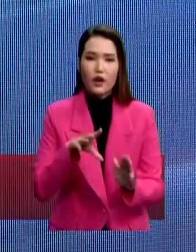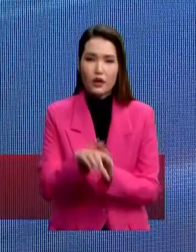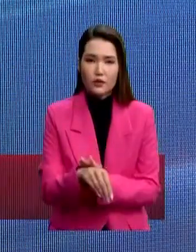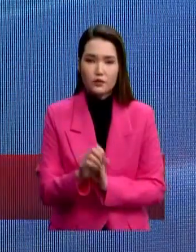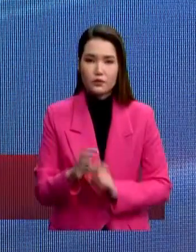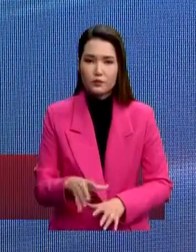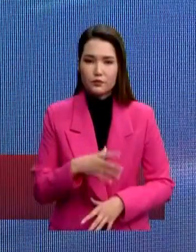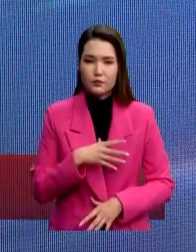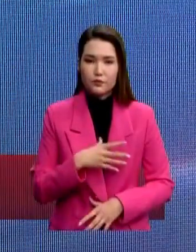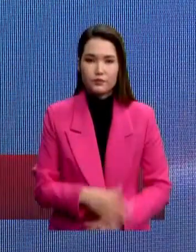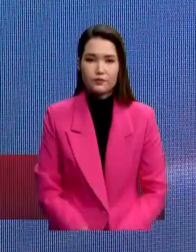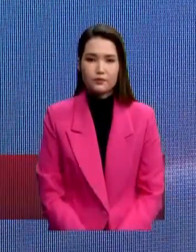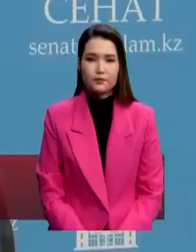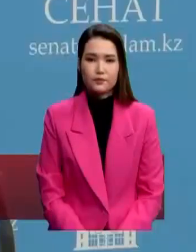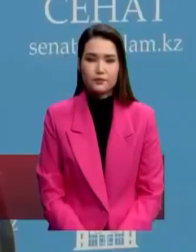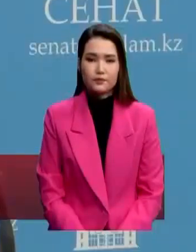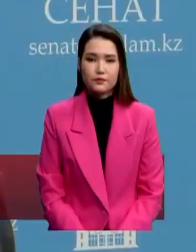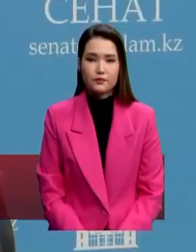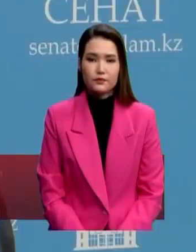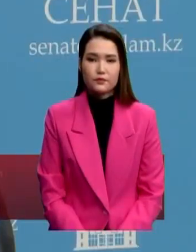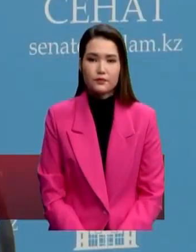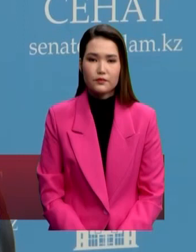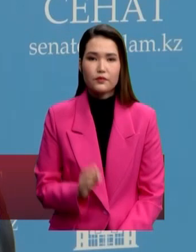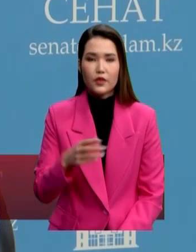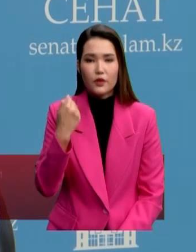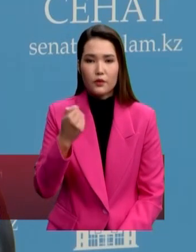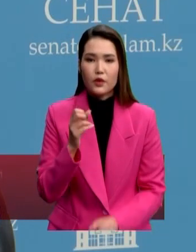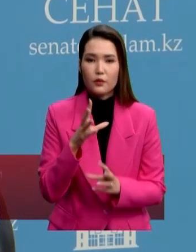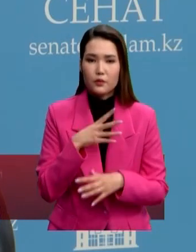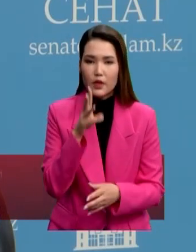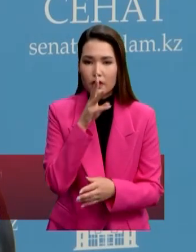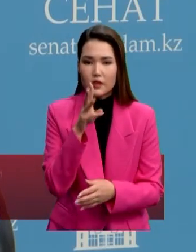болып шықты. А кому будут увеличивать зарплату,